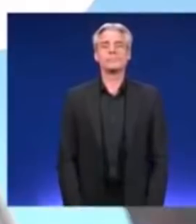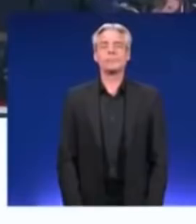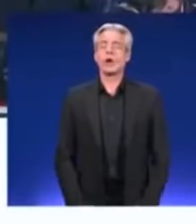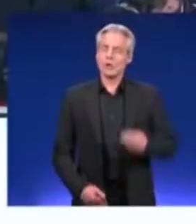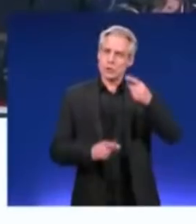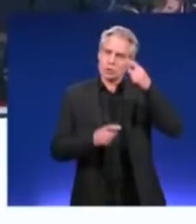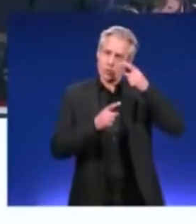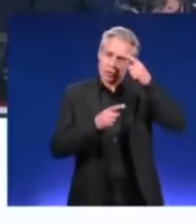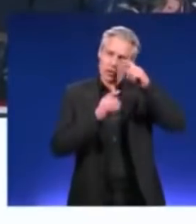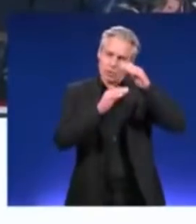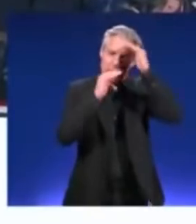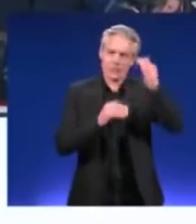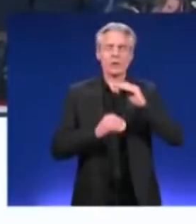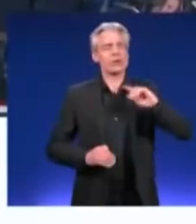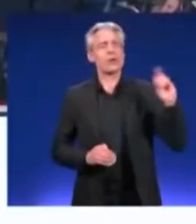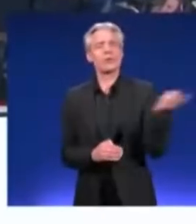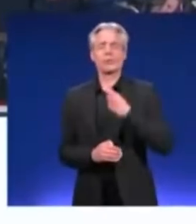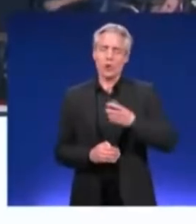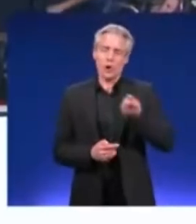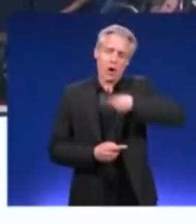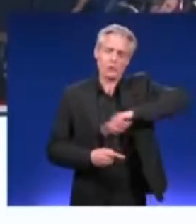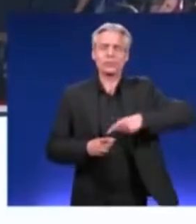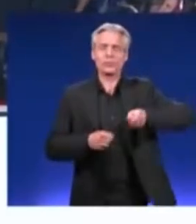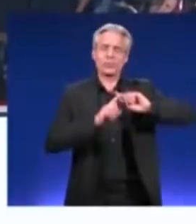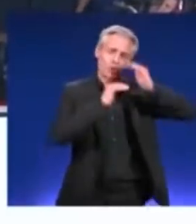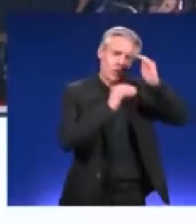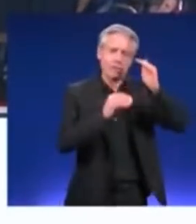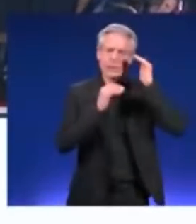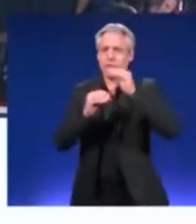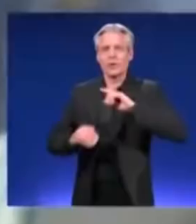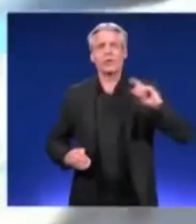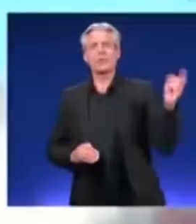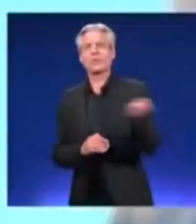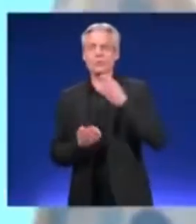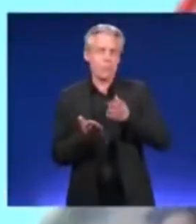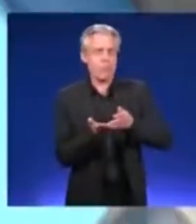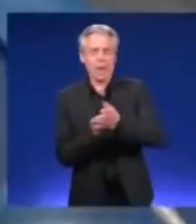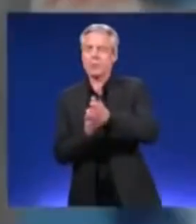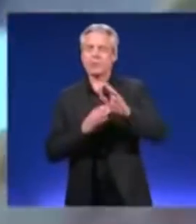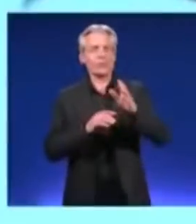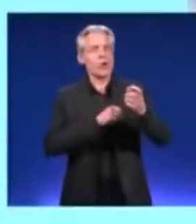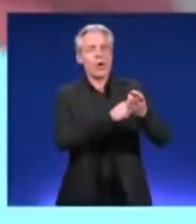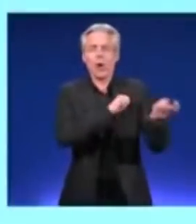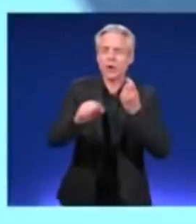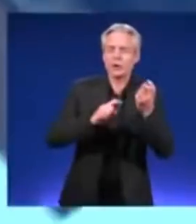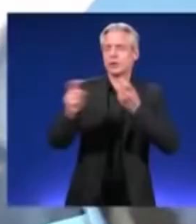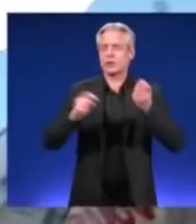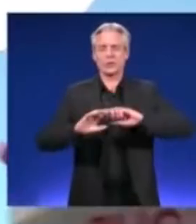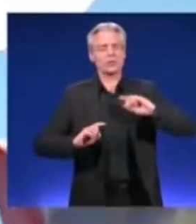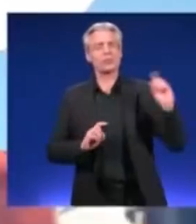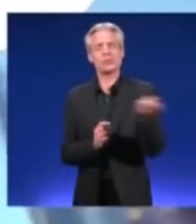Je crois en nous tous, quels que soient nos parcours, nos milieux, nous